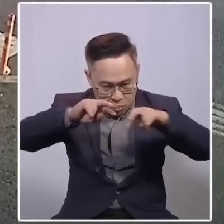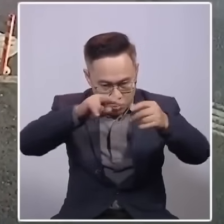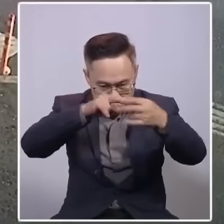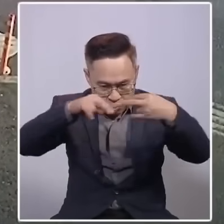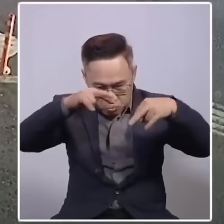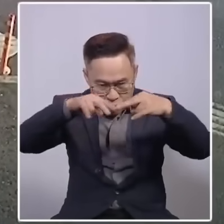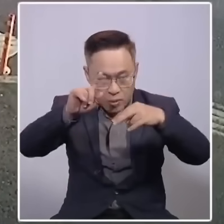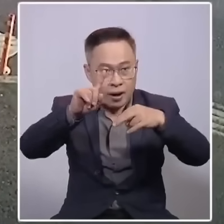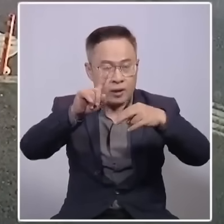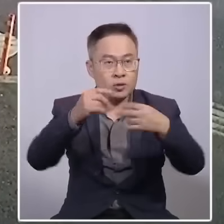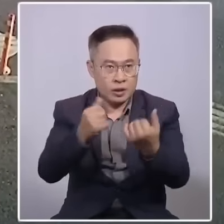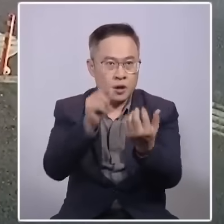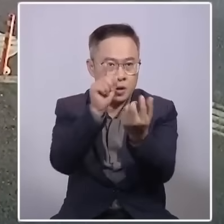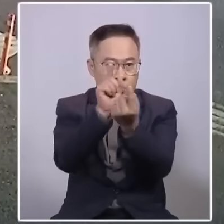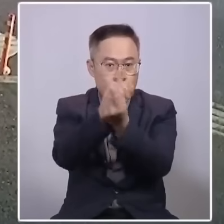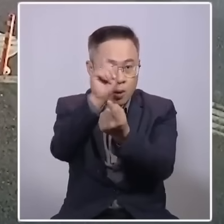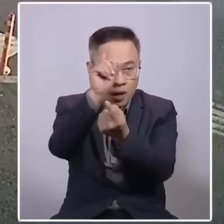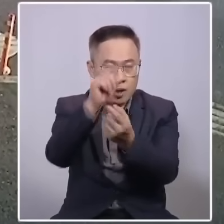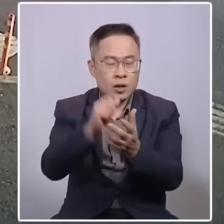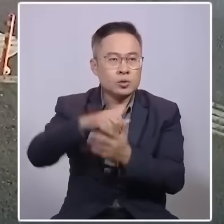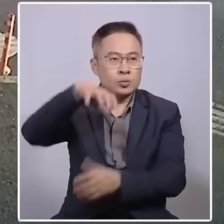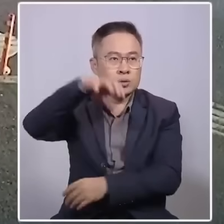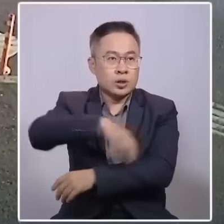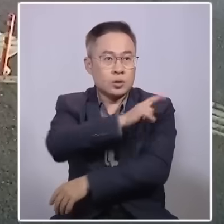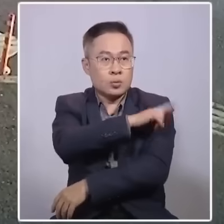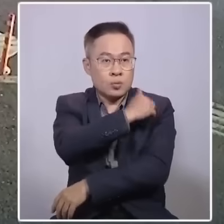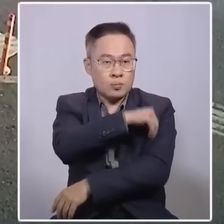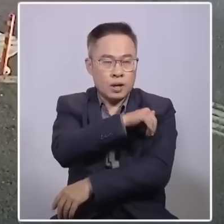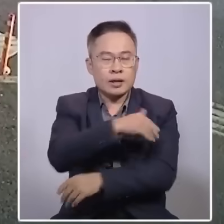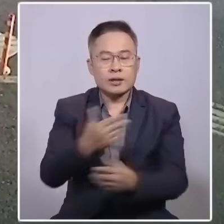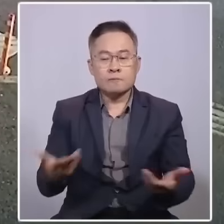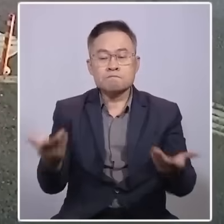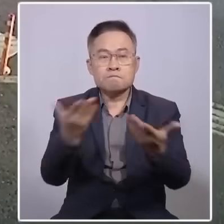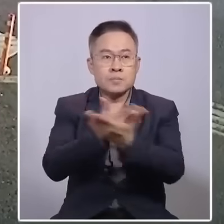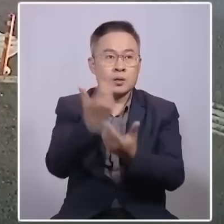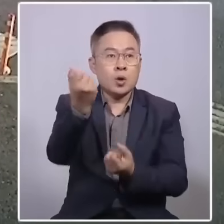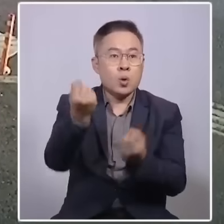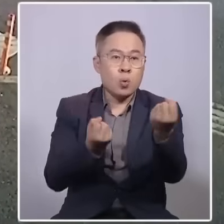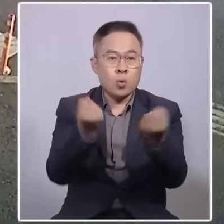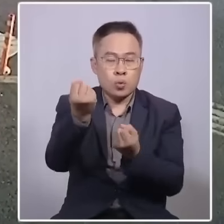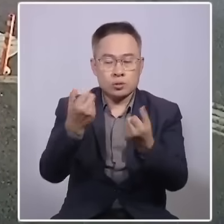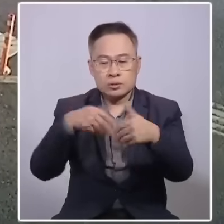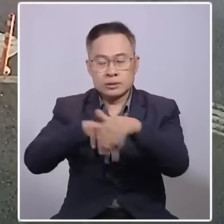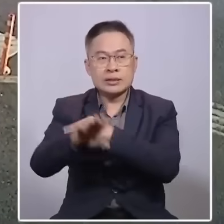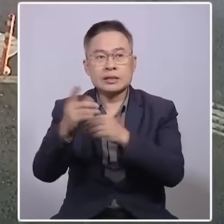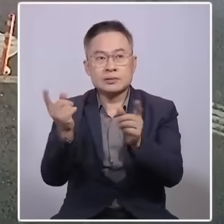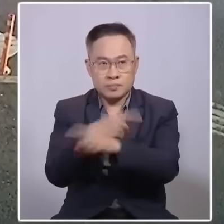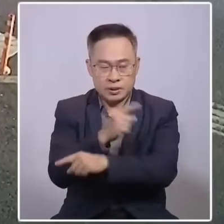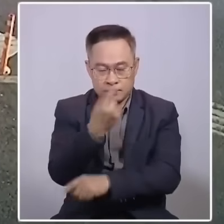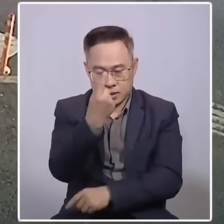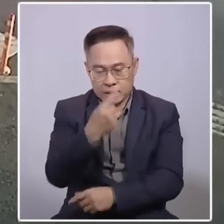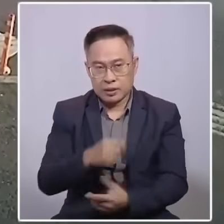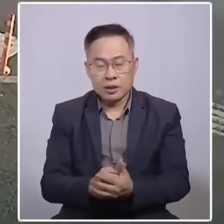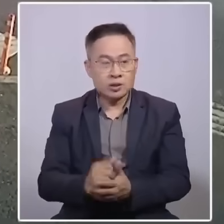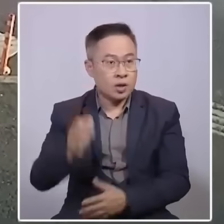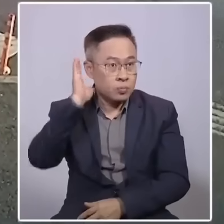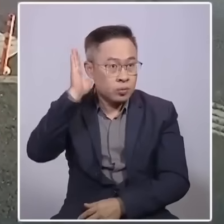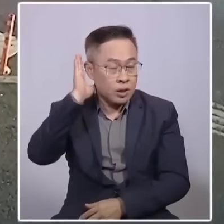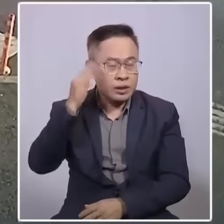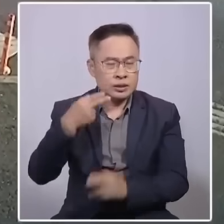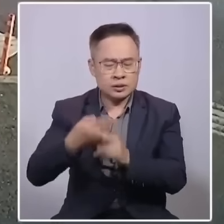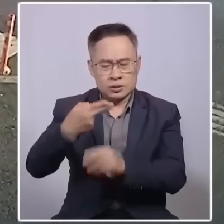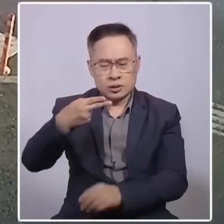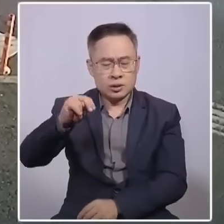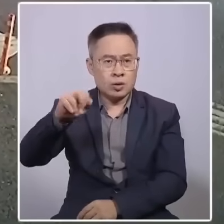ตัวแล้วก็พบว่าหลบหนีออกจากโรงพยาบาลแล้วเปลี่ยนนรถแถวๆเขาบรรทัดค่ะซึ่งหนอนเนี่ยเป็นคนที่ขับขี่